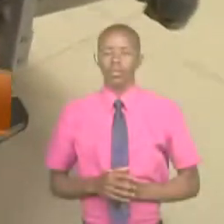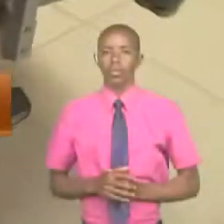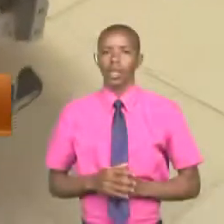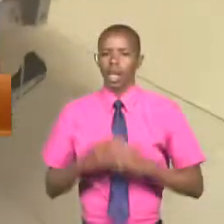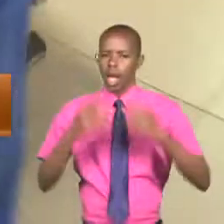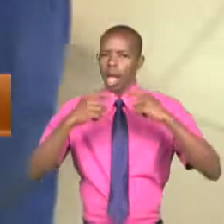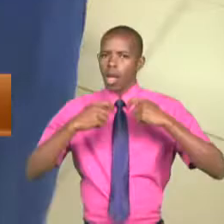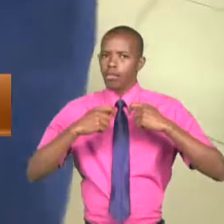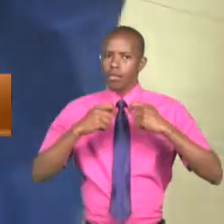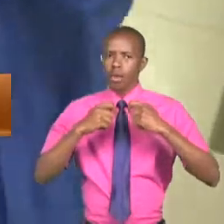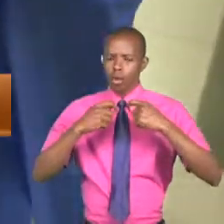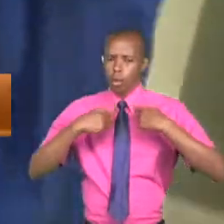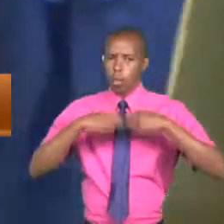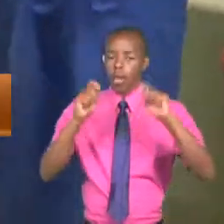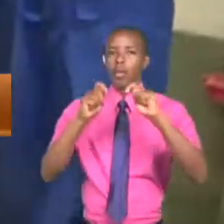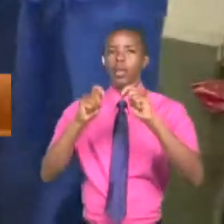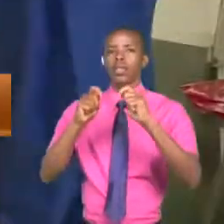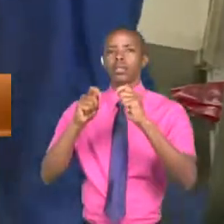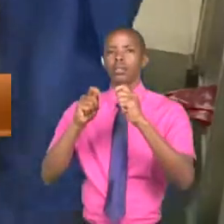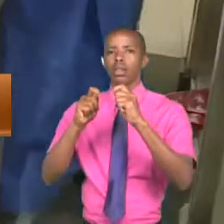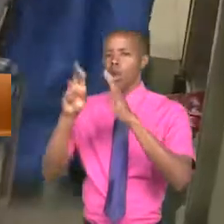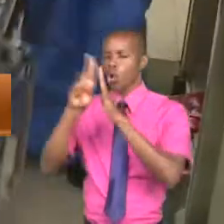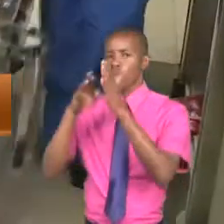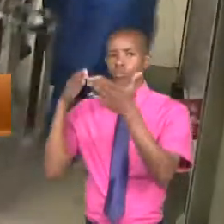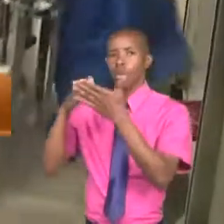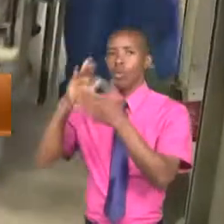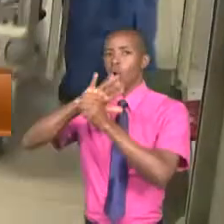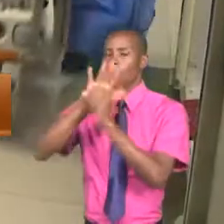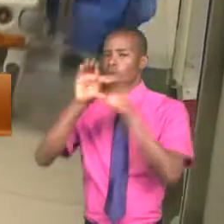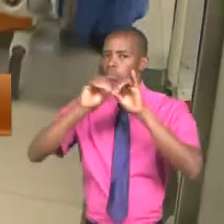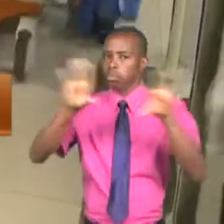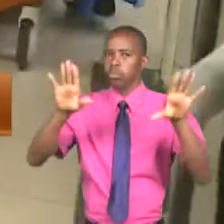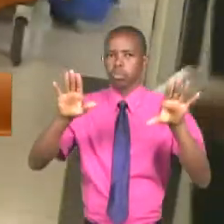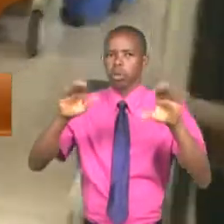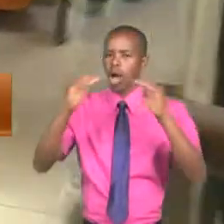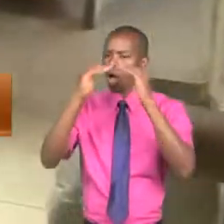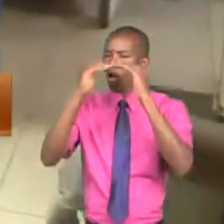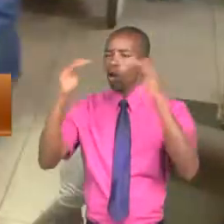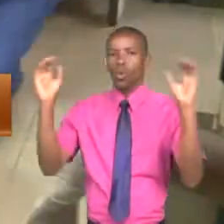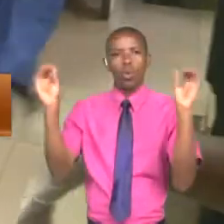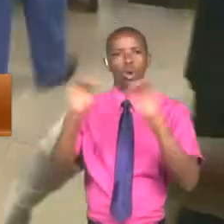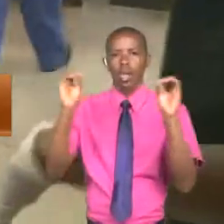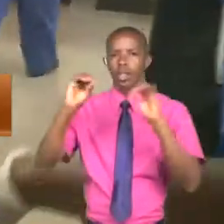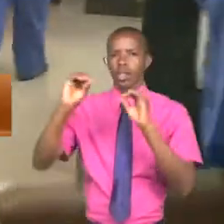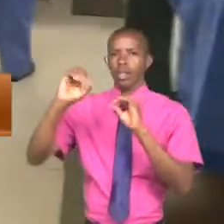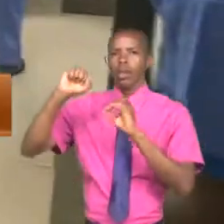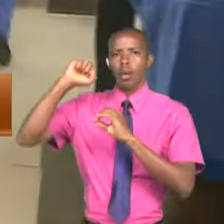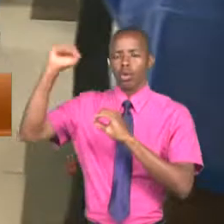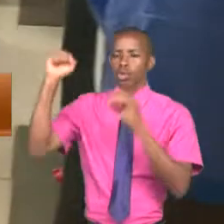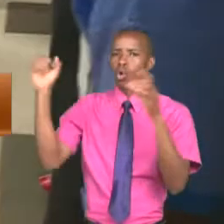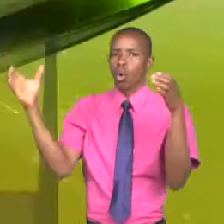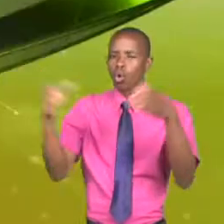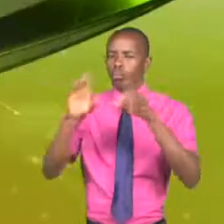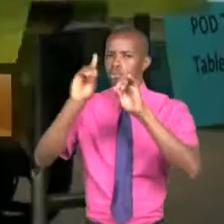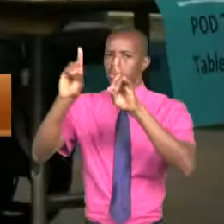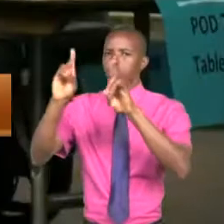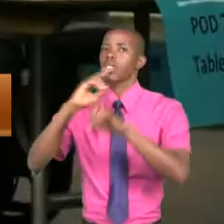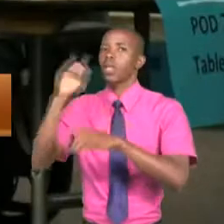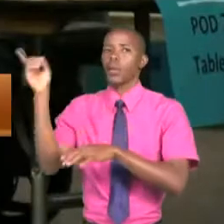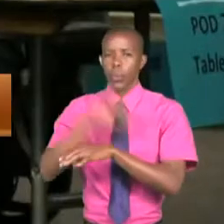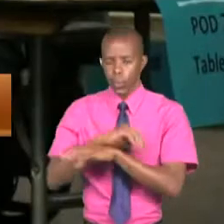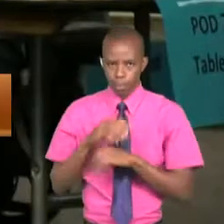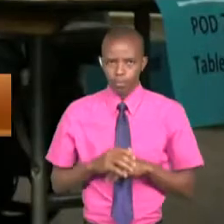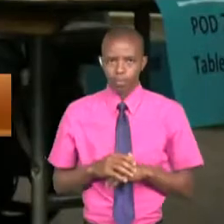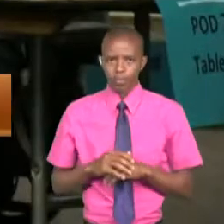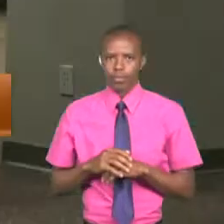Utekelezaji wa vikwazo vya kuzuia msambao wa virusi vya corona hautakuwa sawa, wanasiasa watangatanga wakiri. Kinyang'anyiro